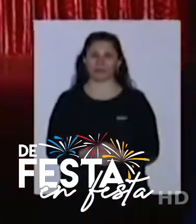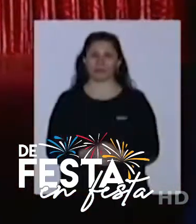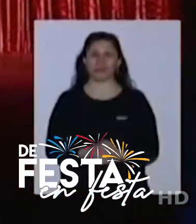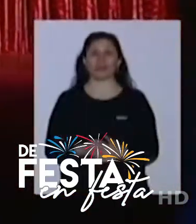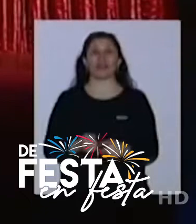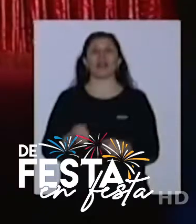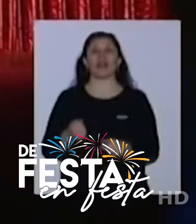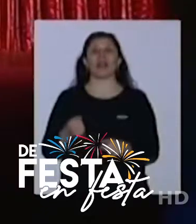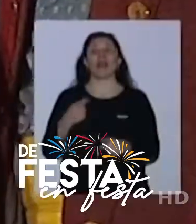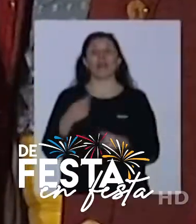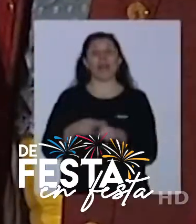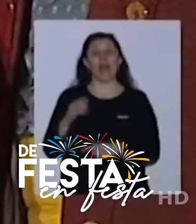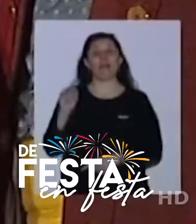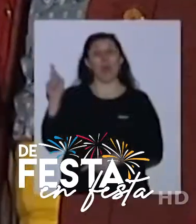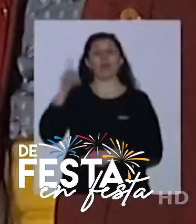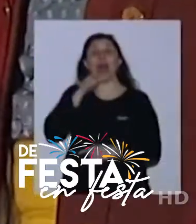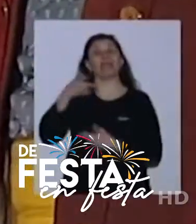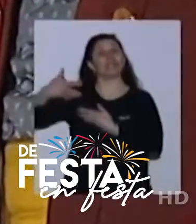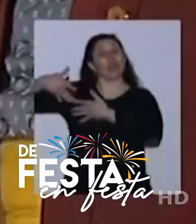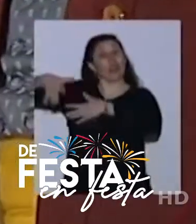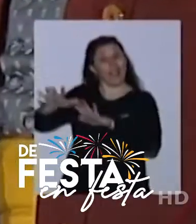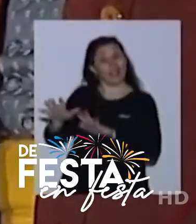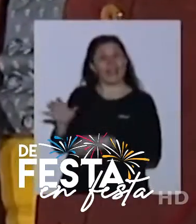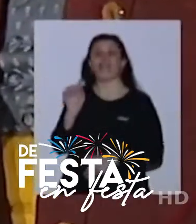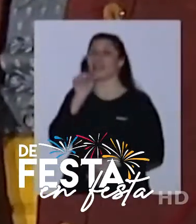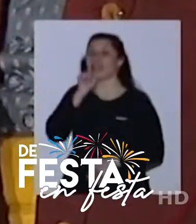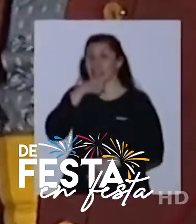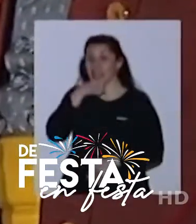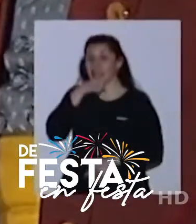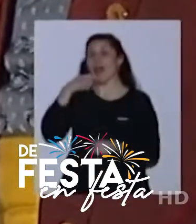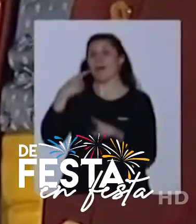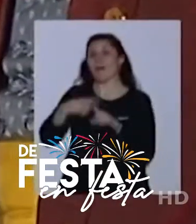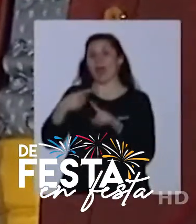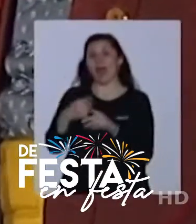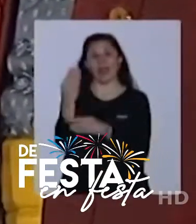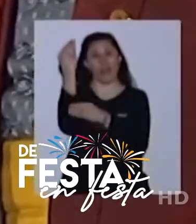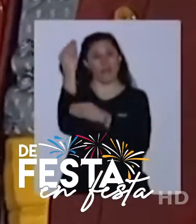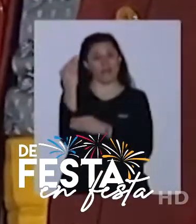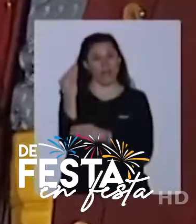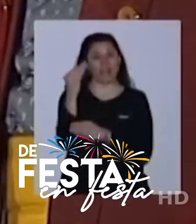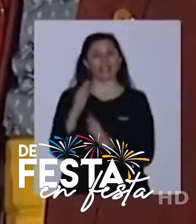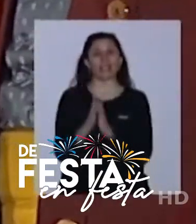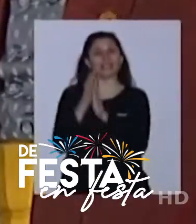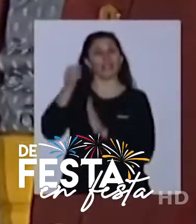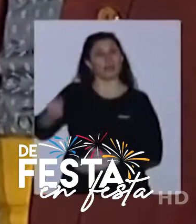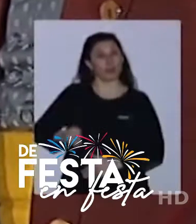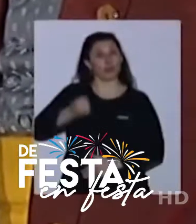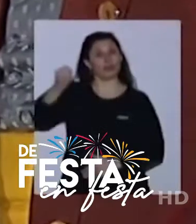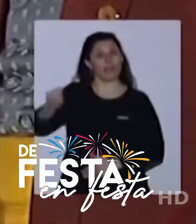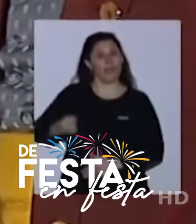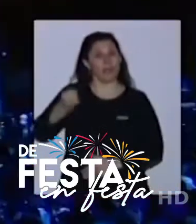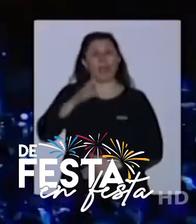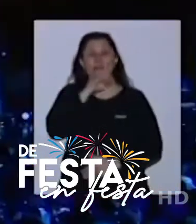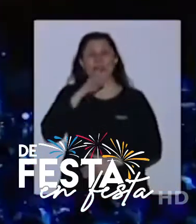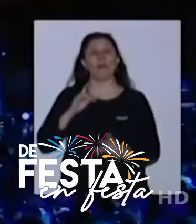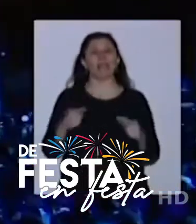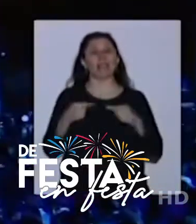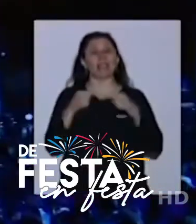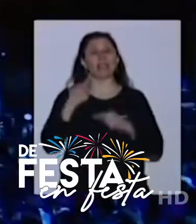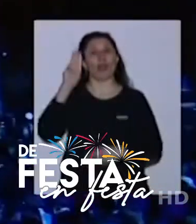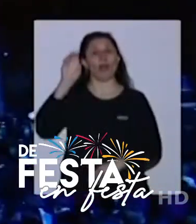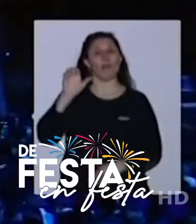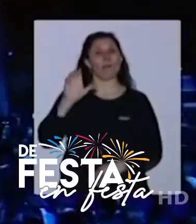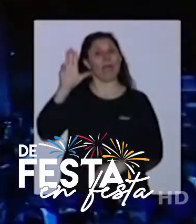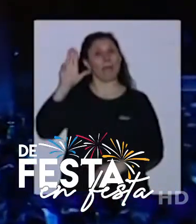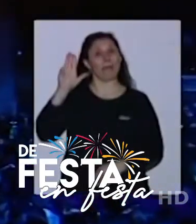Per ahí a una estoreta belleta pa' la falla de San José, tío